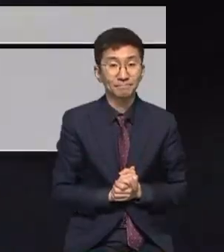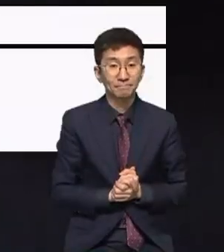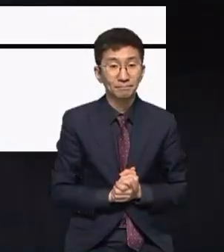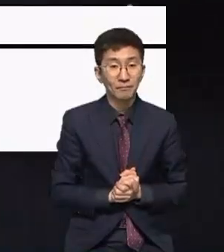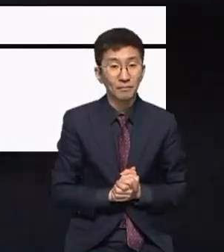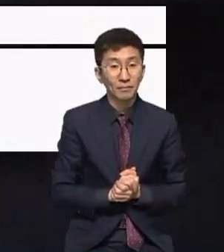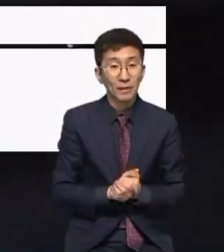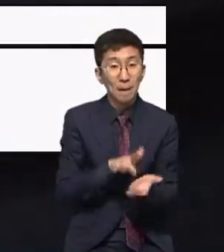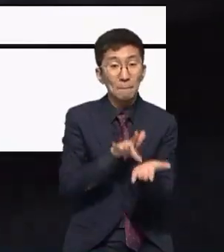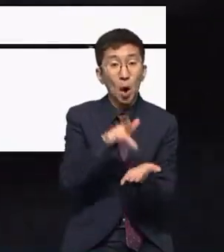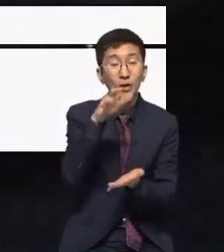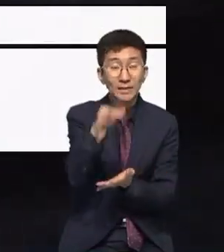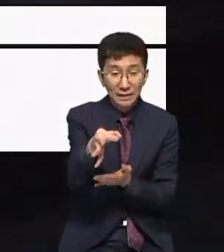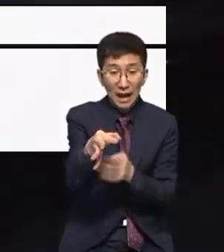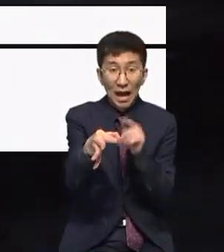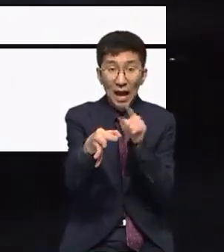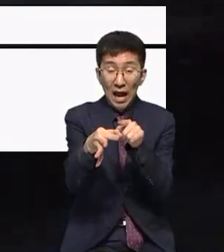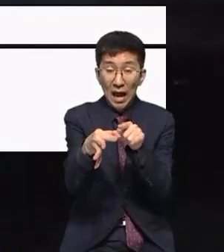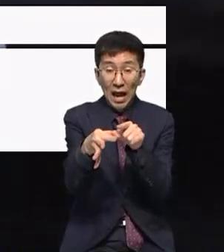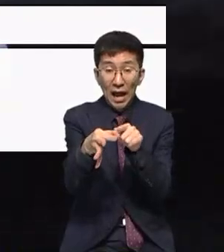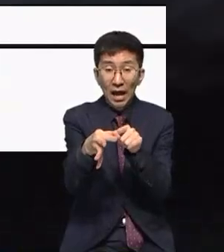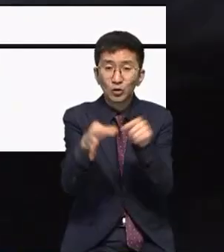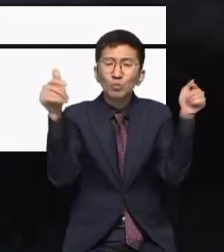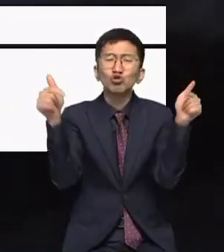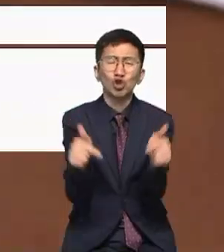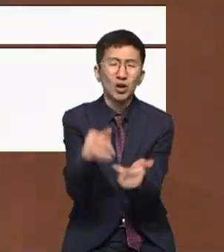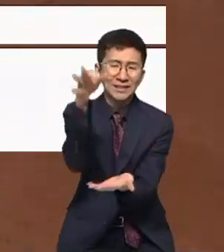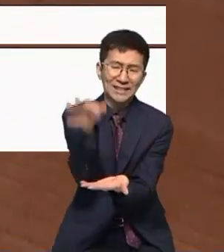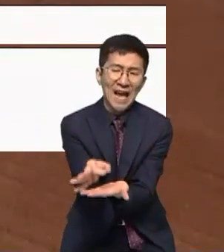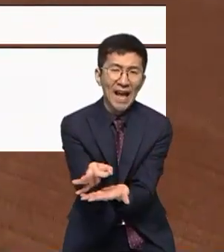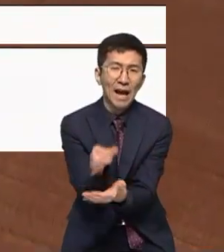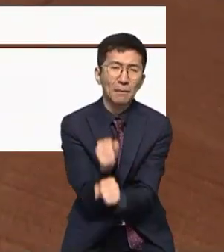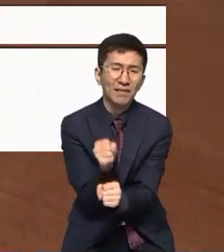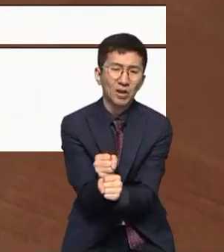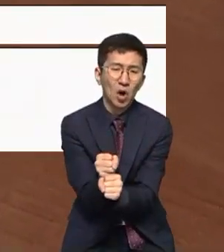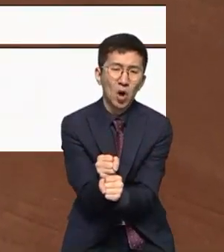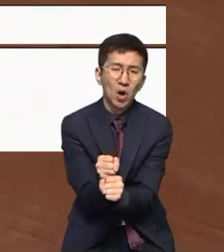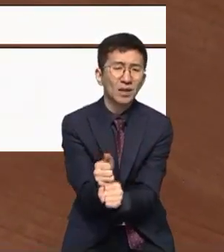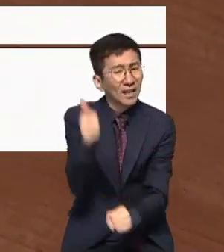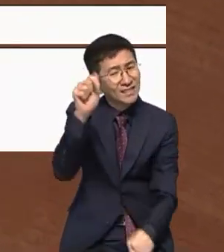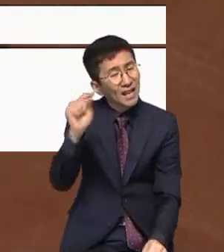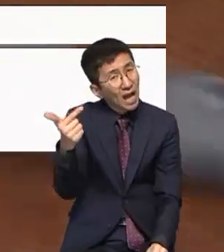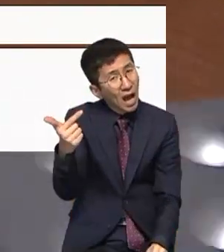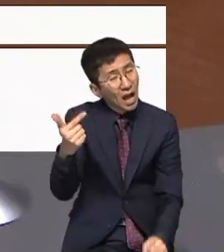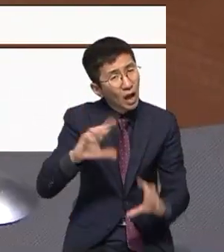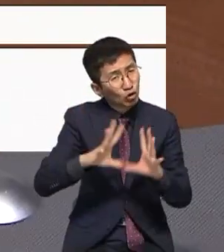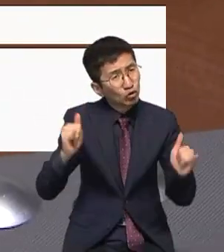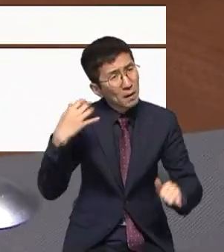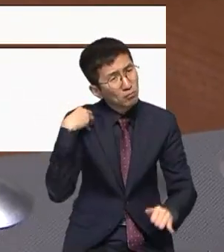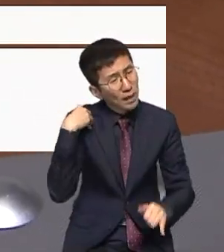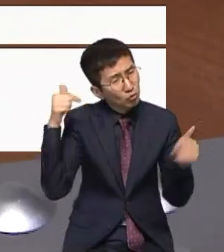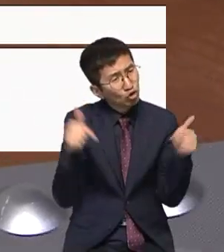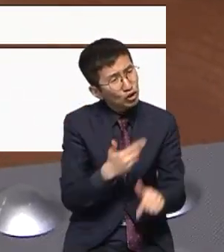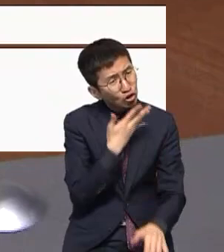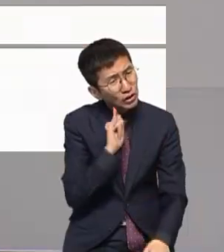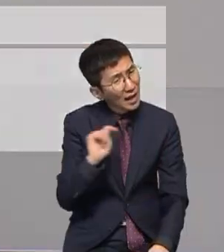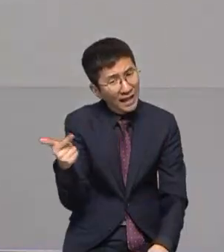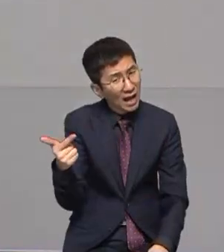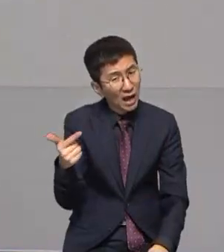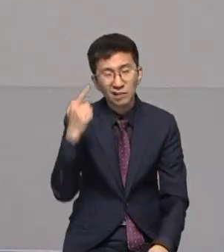가격제에 준하는 약가 결정 구조를 가지고 약가를 인하해서 사실은 국민 부담을 줄여주는 방법이 가능할 걸로 저는 생각을